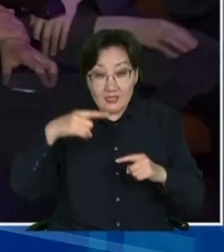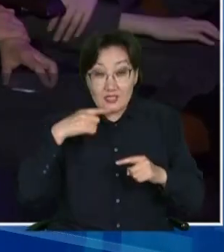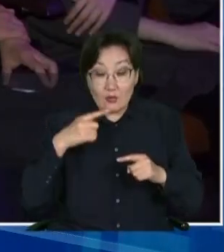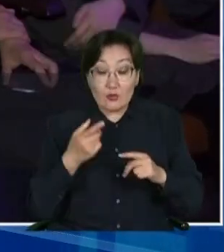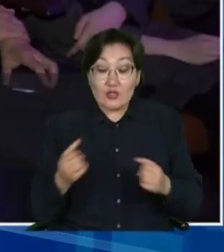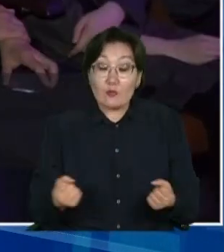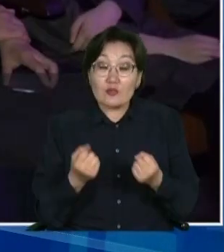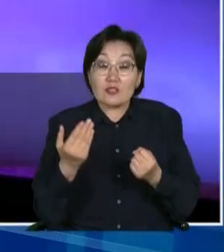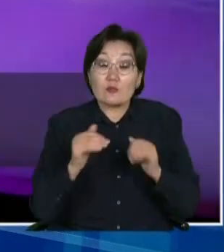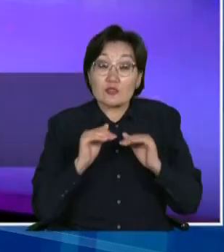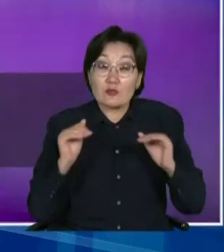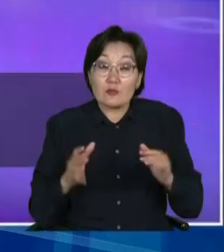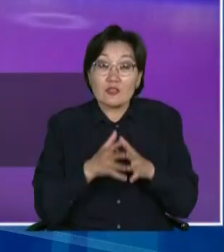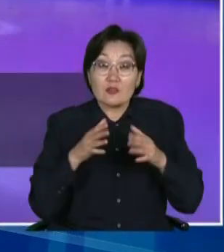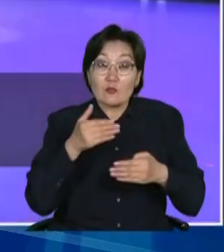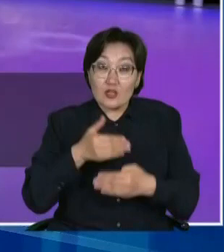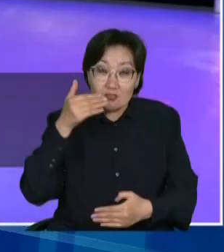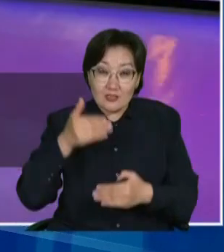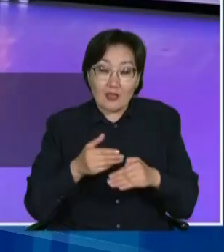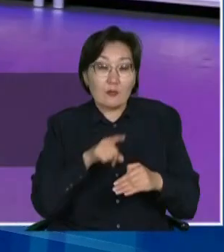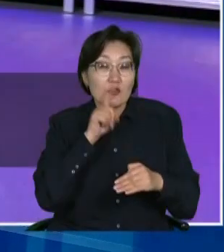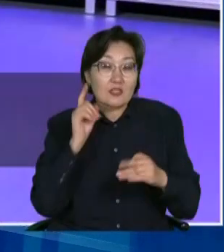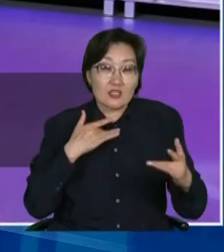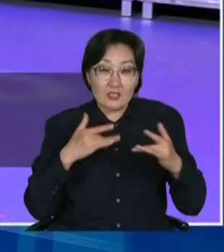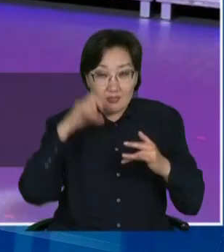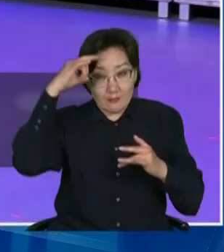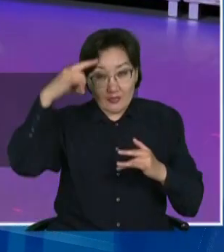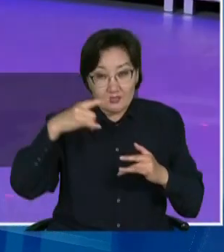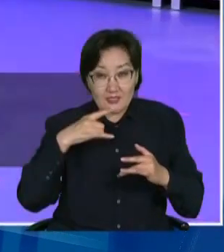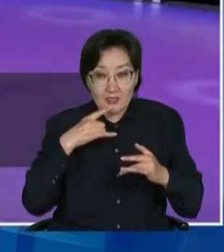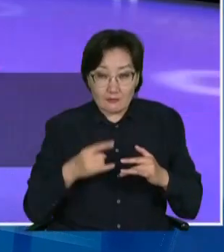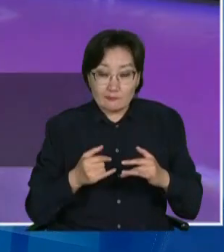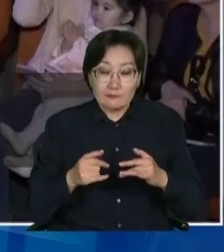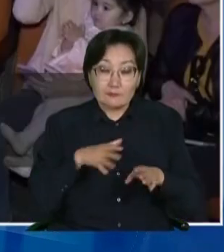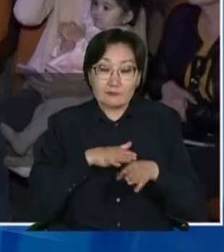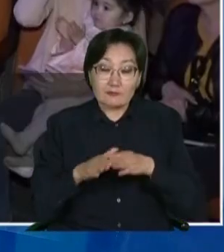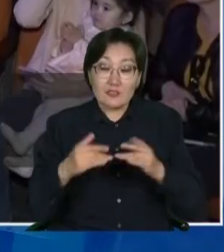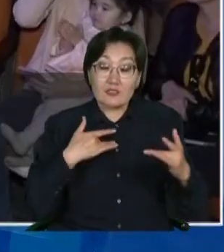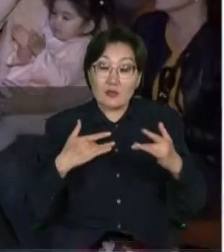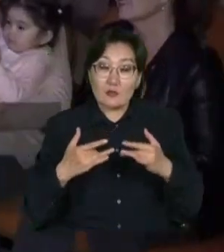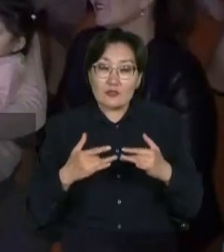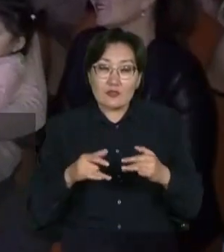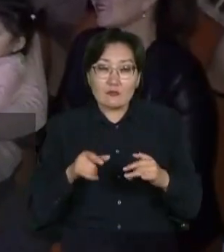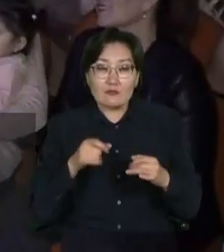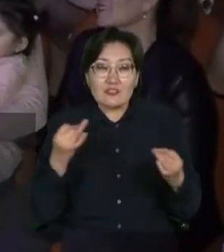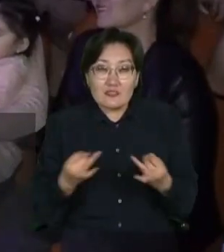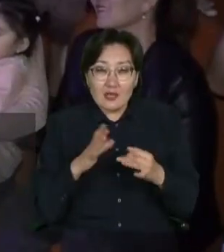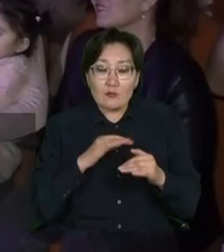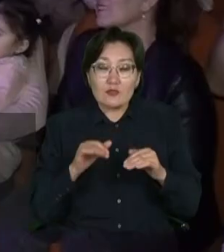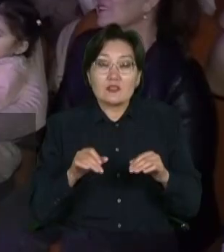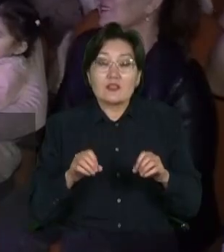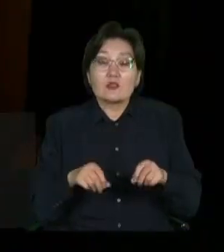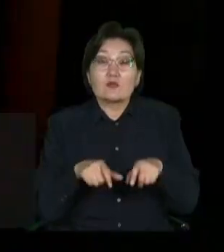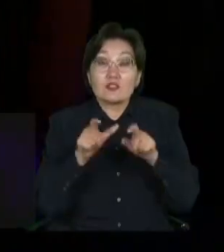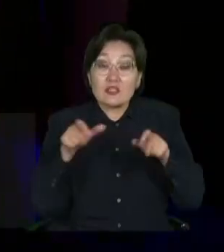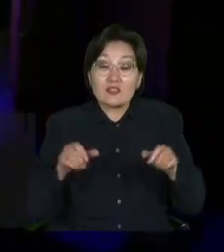а поддержали ребят на большой сцене молодые звезды казахстанской эстрады. В целом концерт выдался на славу, а зрители